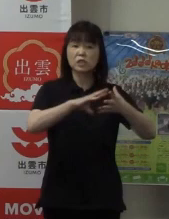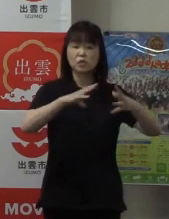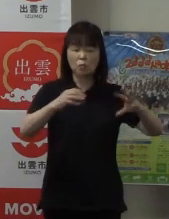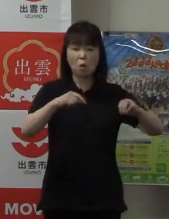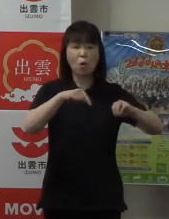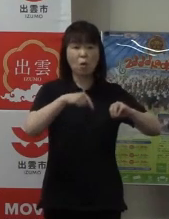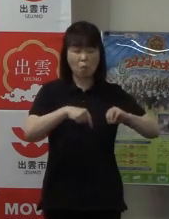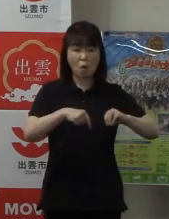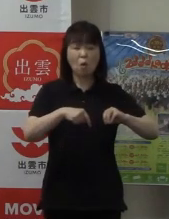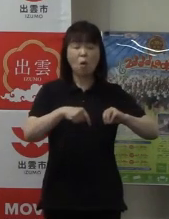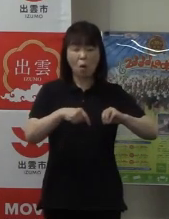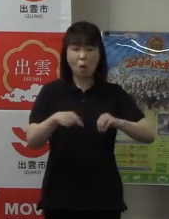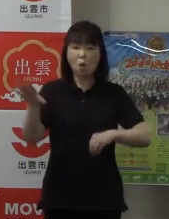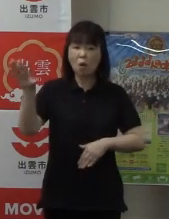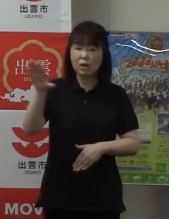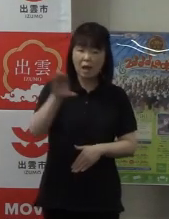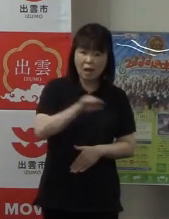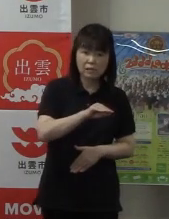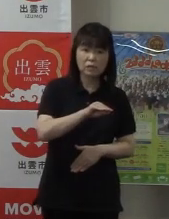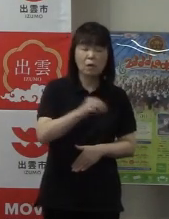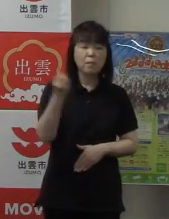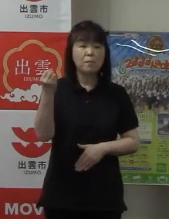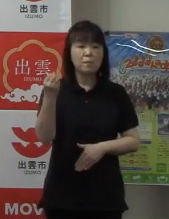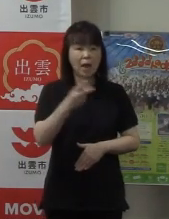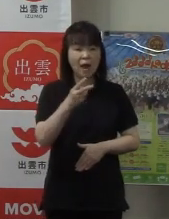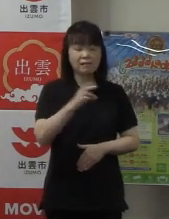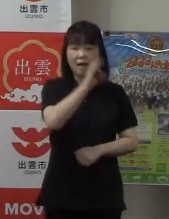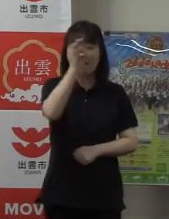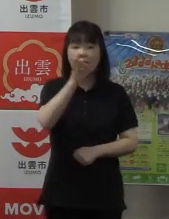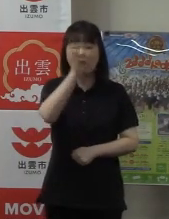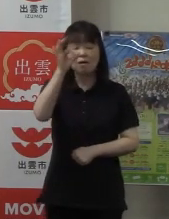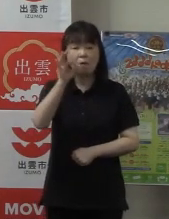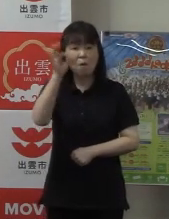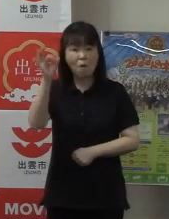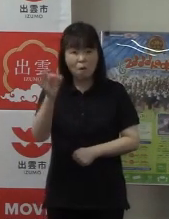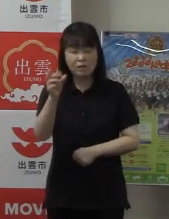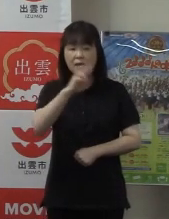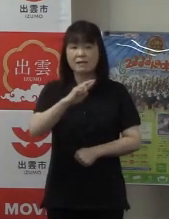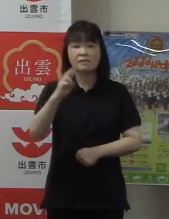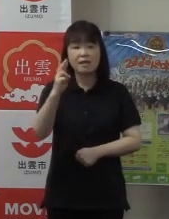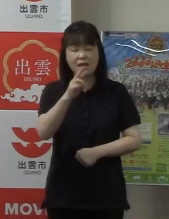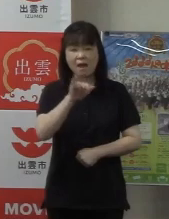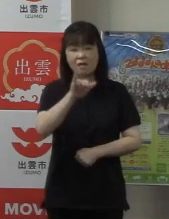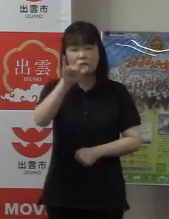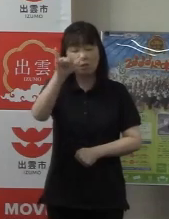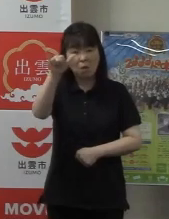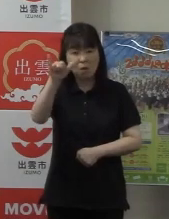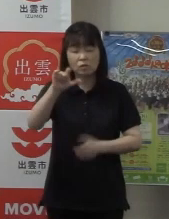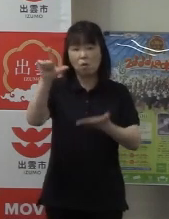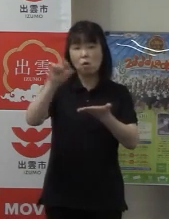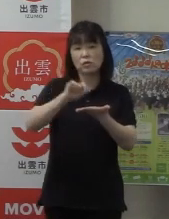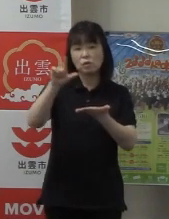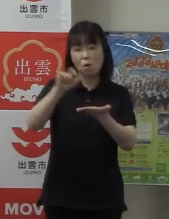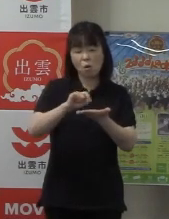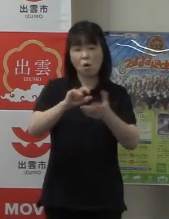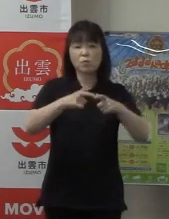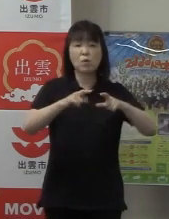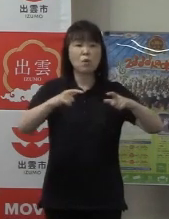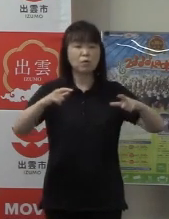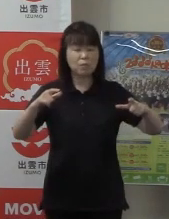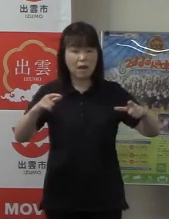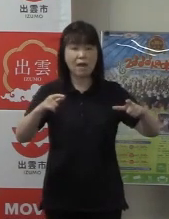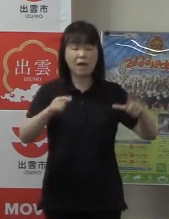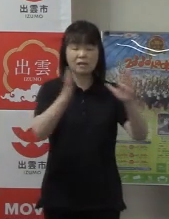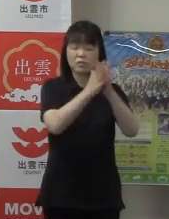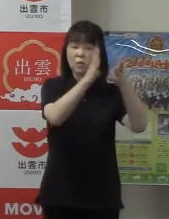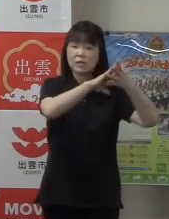ね、お盆の期間の帰省や観光で飛行機や JR など交通機関の搭乗率も高く、出雲大社や日